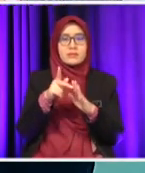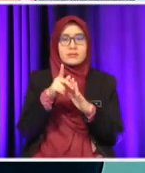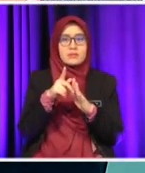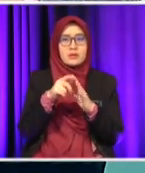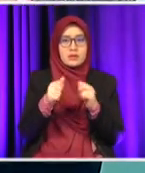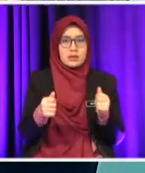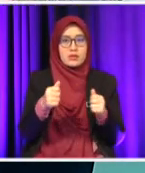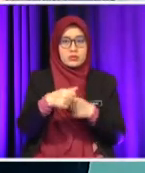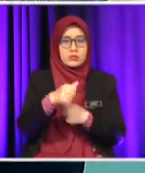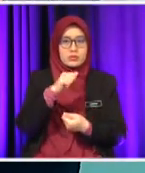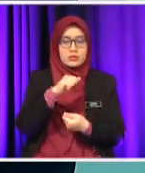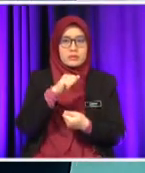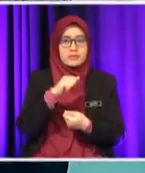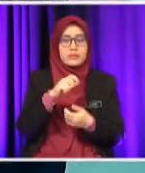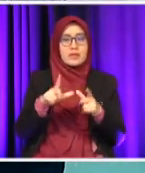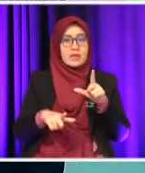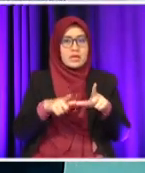untuk langkah